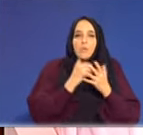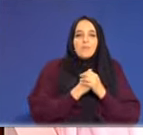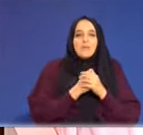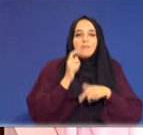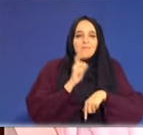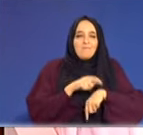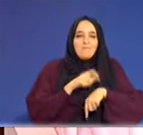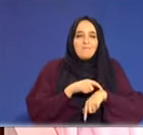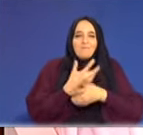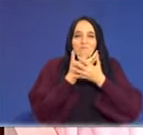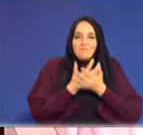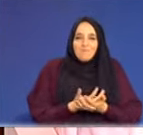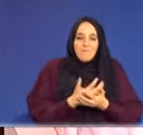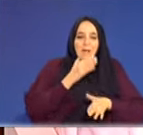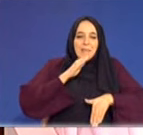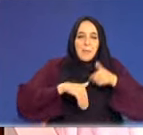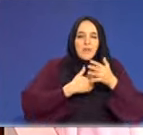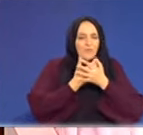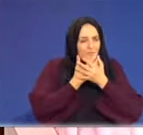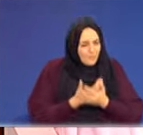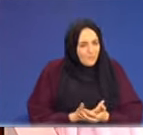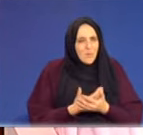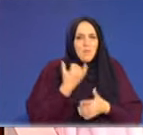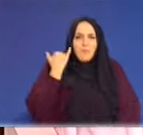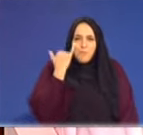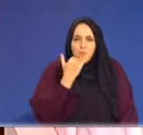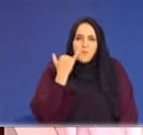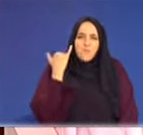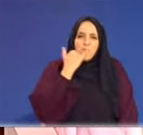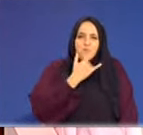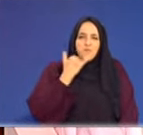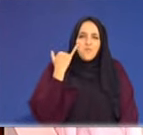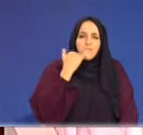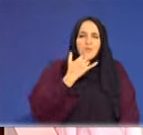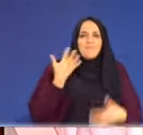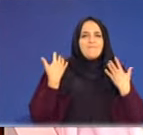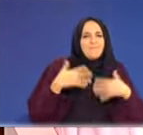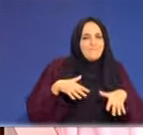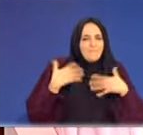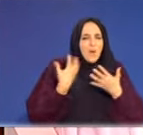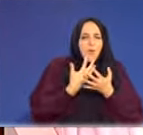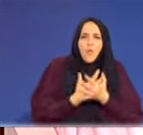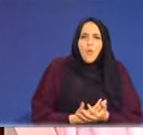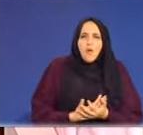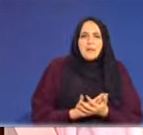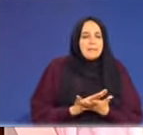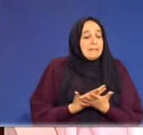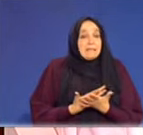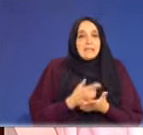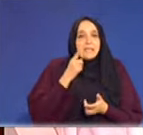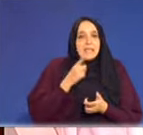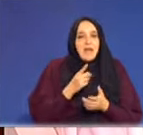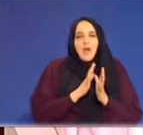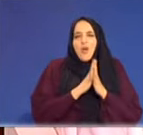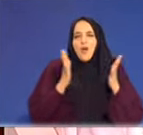تأخر وتعطل الإجراءات. نعم. يعني هذا البطء هذا التباطؤ هذه